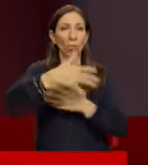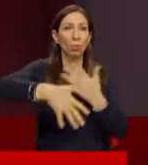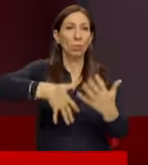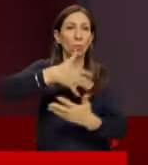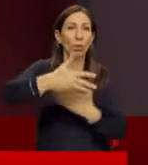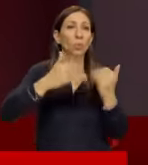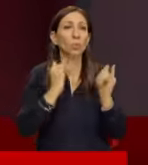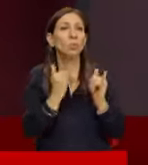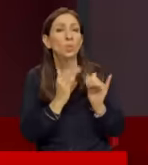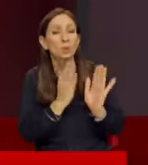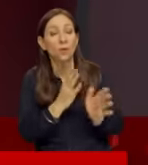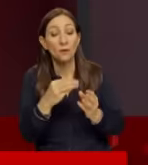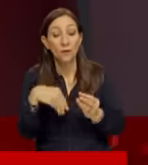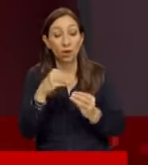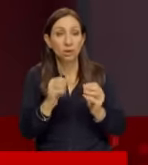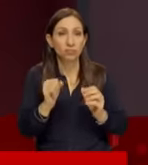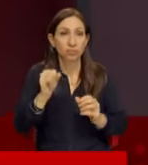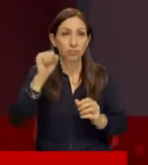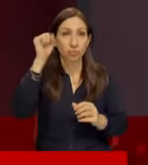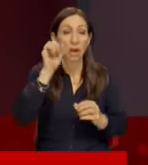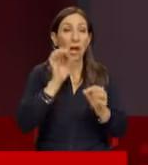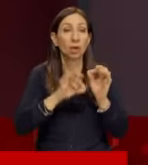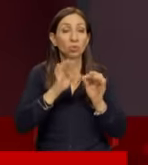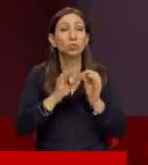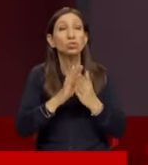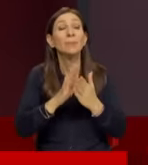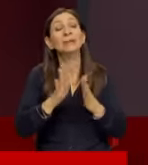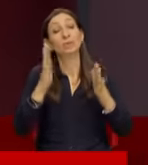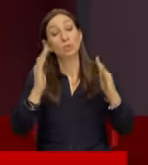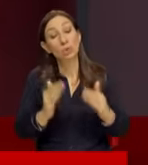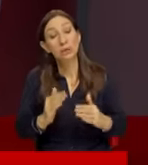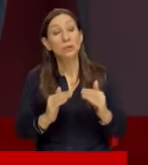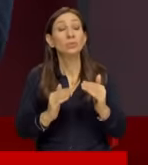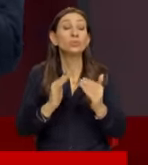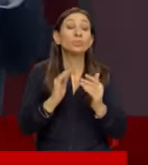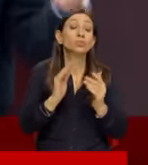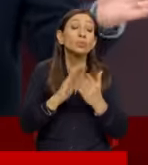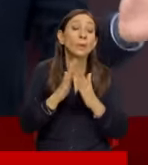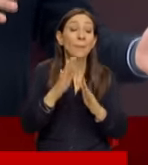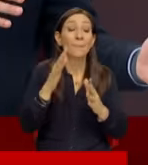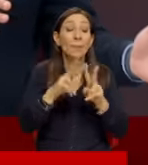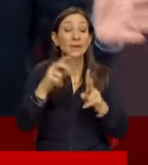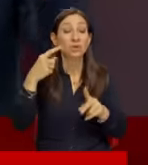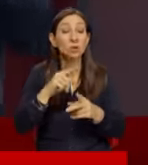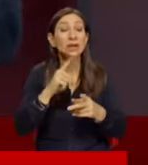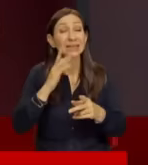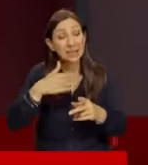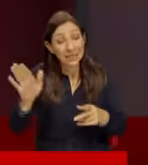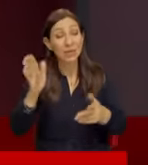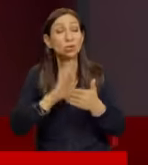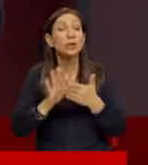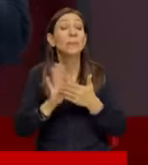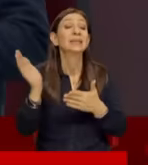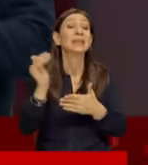gidiyor. Dolayısıyla faizler yükselirse ekonomi düzelmez ya da düşerse düzelmez. Mehmet Şimşek gitse de düzelmez, gelse de